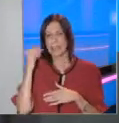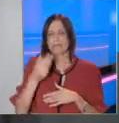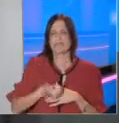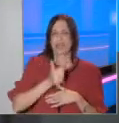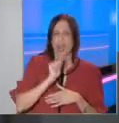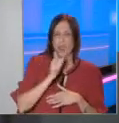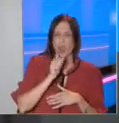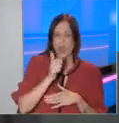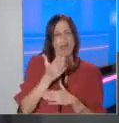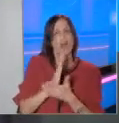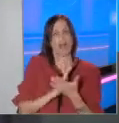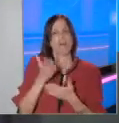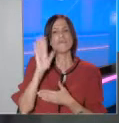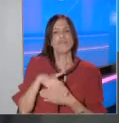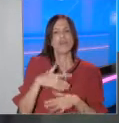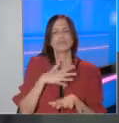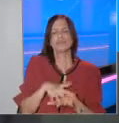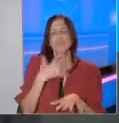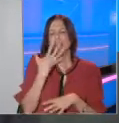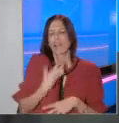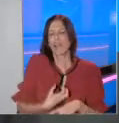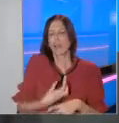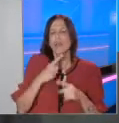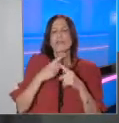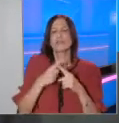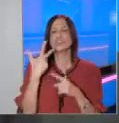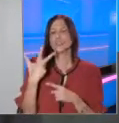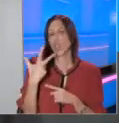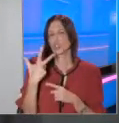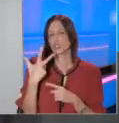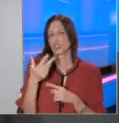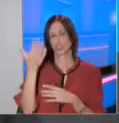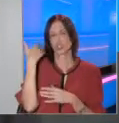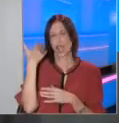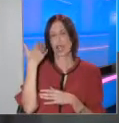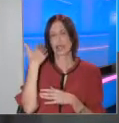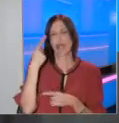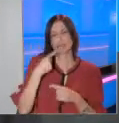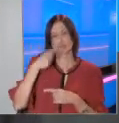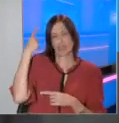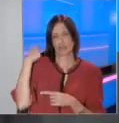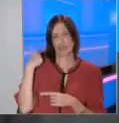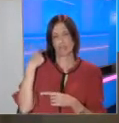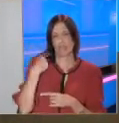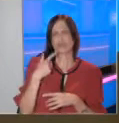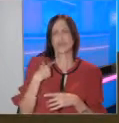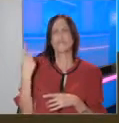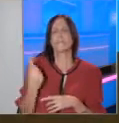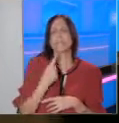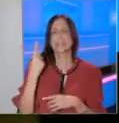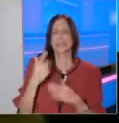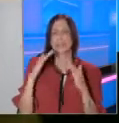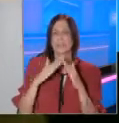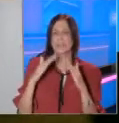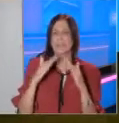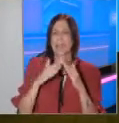לאלכוהול, חלקם אפילו חוו דיכאון פי שלוש מאשר הם בשנה שעברה, חוו בדידות בבית,